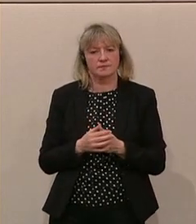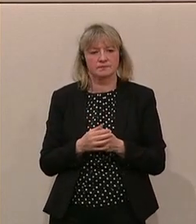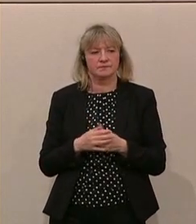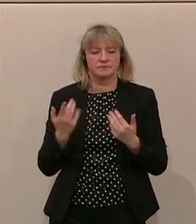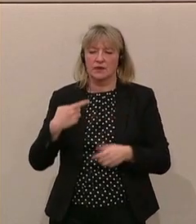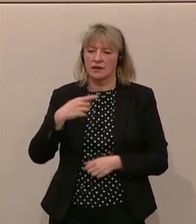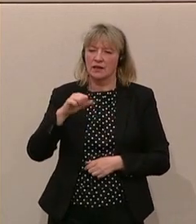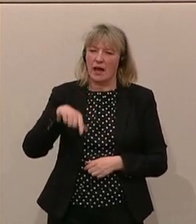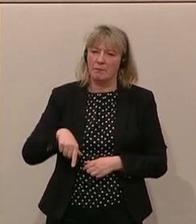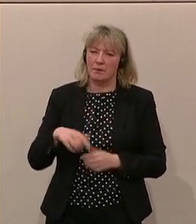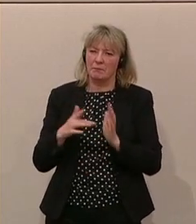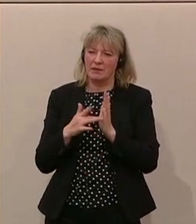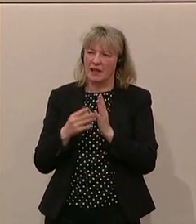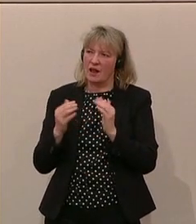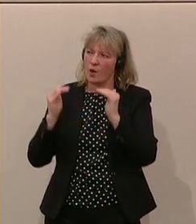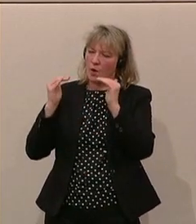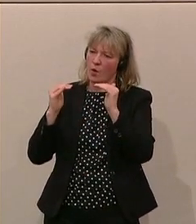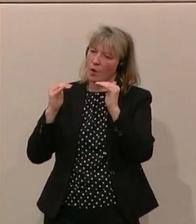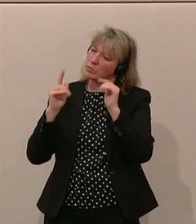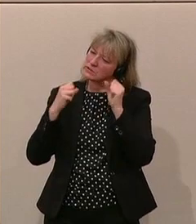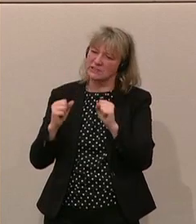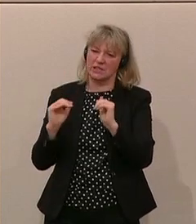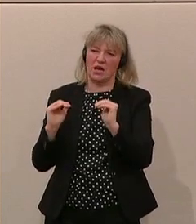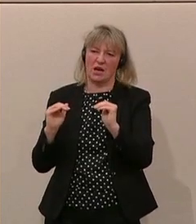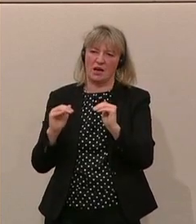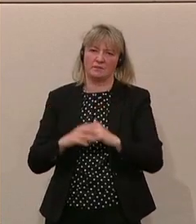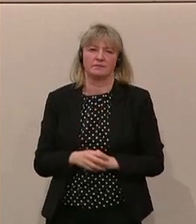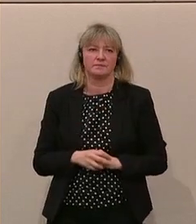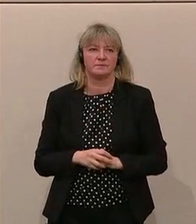der GAP-Mittel für Österreich sicherzustellen,